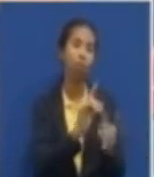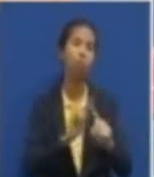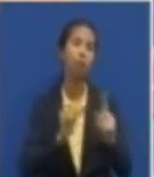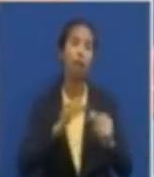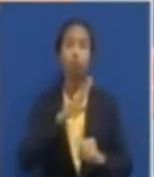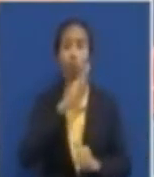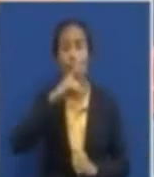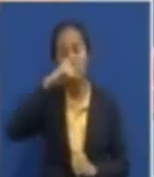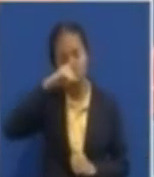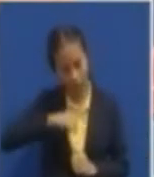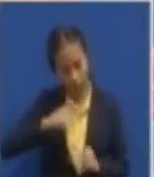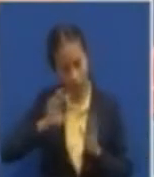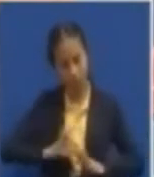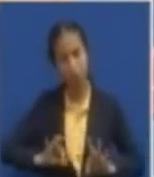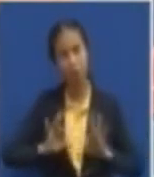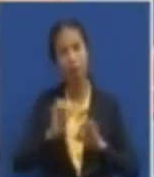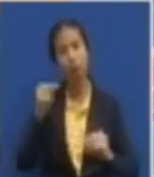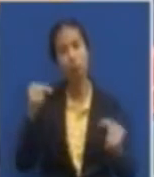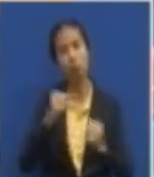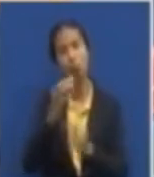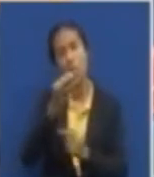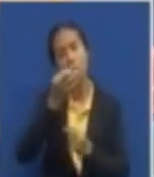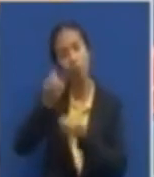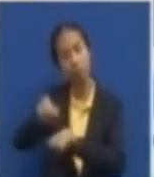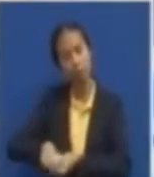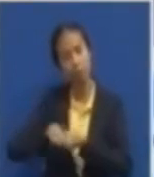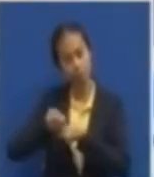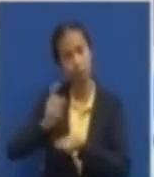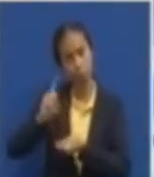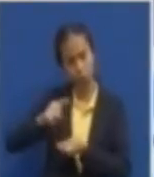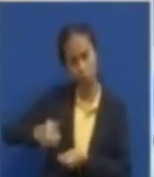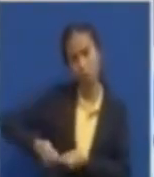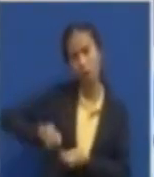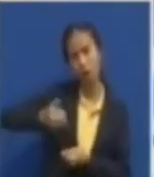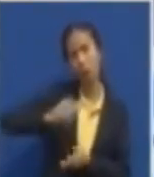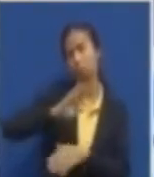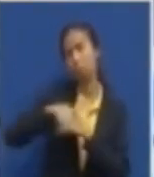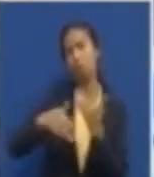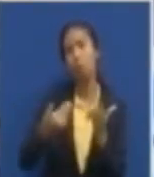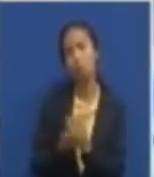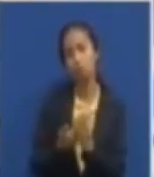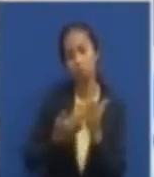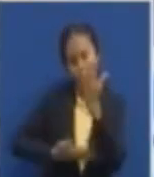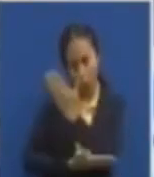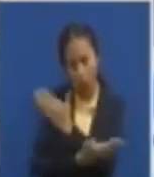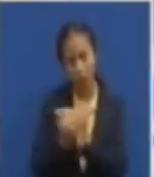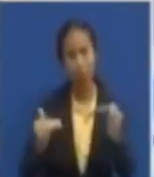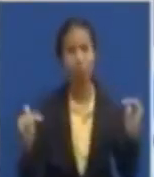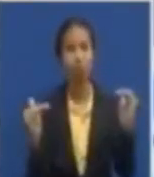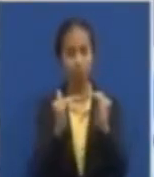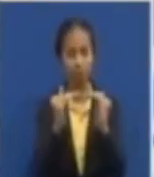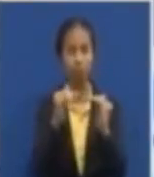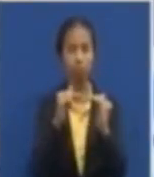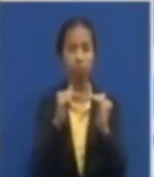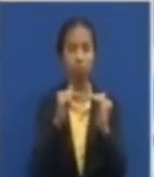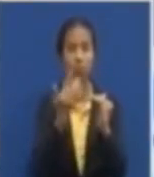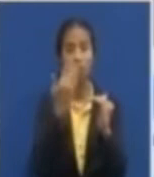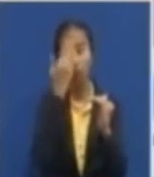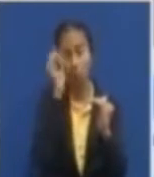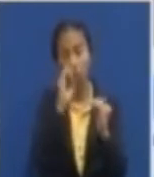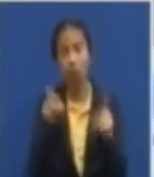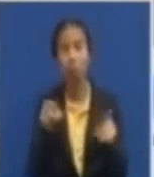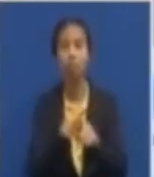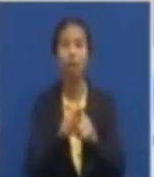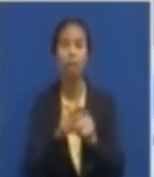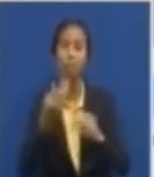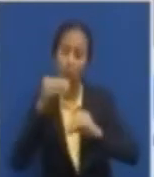ยนะครับประกอบอาชีพเกษตรกรรมก็ต้องให้เขาได้มีโอกาสได้ใช้สิทธิ์ในส่วนนี้เพื่อเป็นการประกันราย